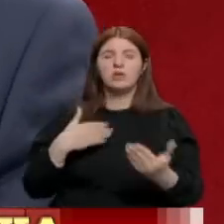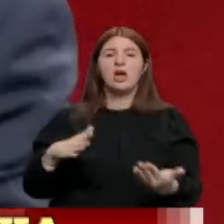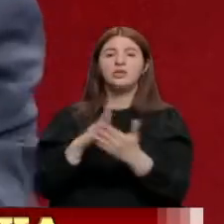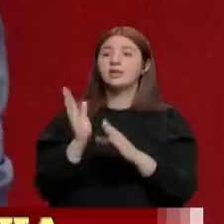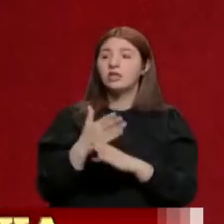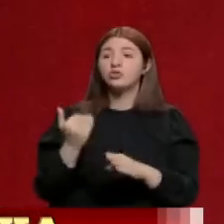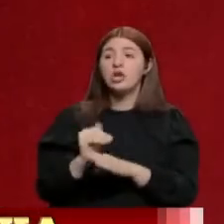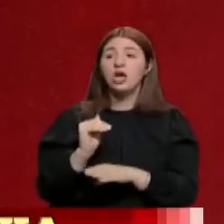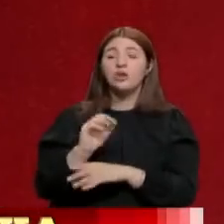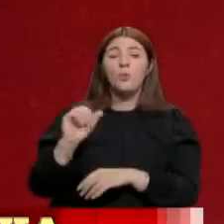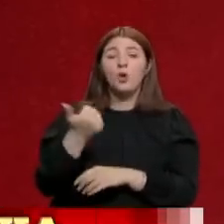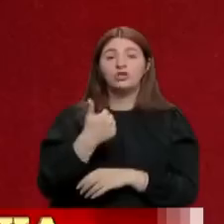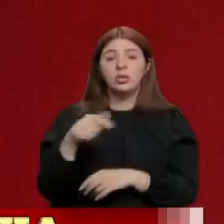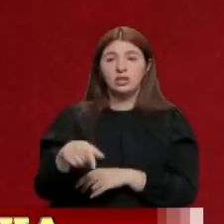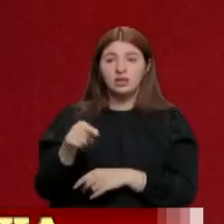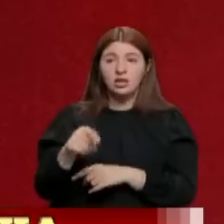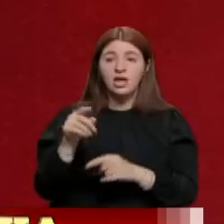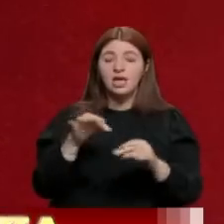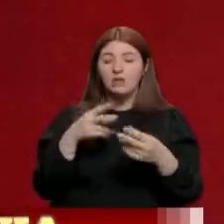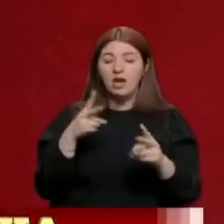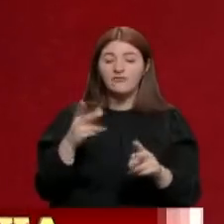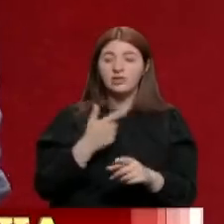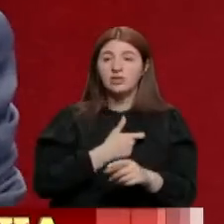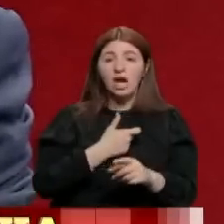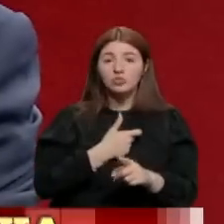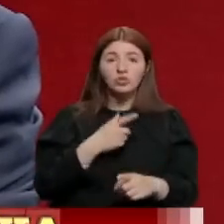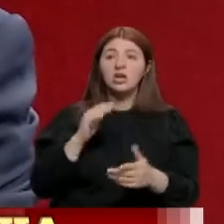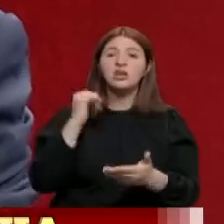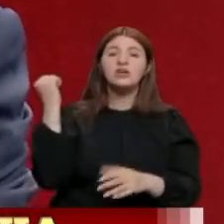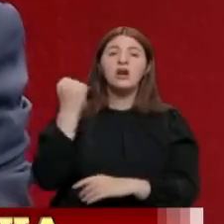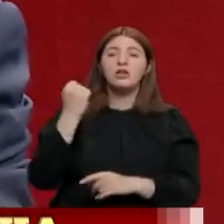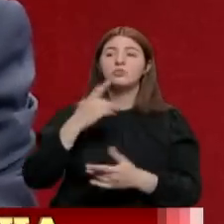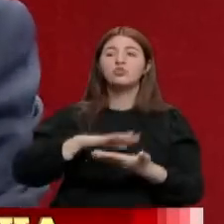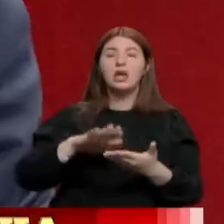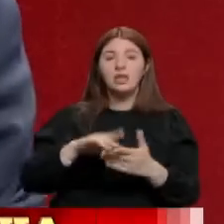Niye? Çünkü yaşamı önceliyoruz. İmar affı yasası katil bir düzenlemedir dedik.